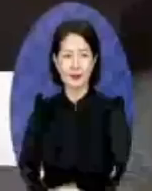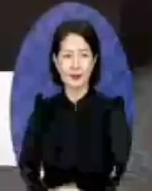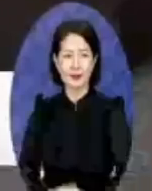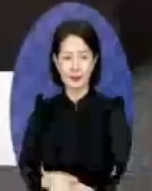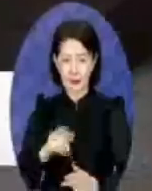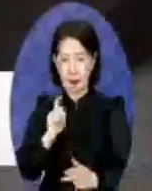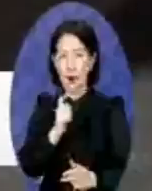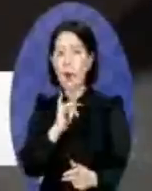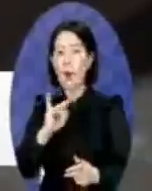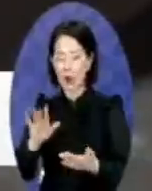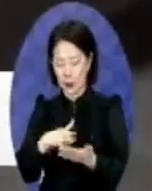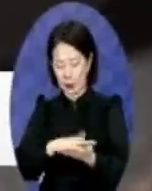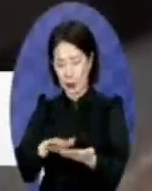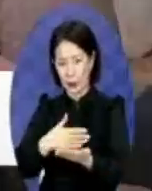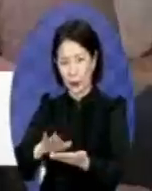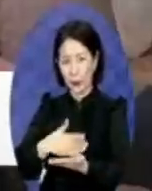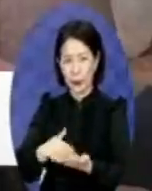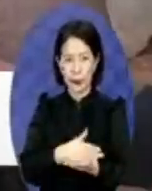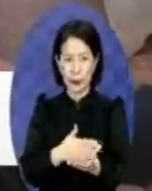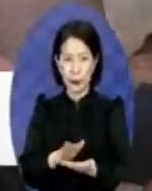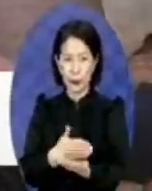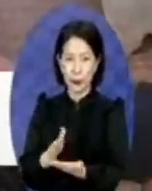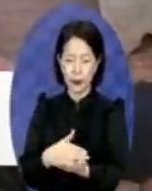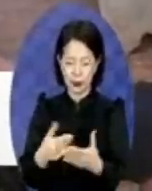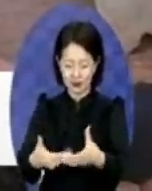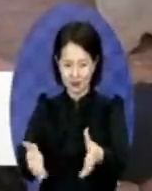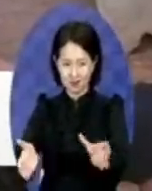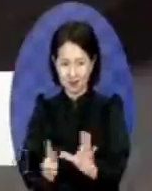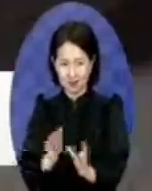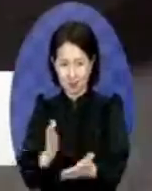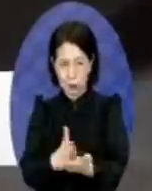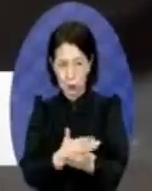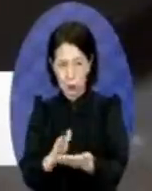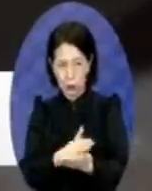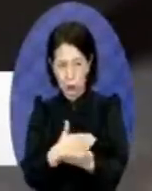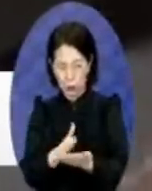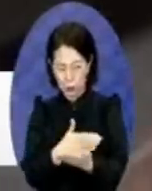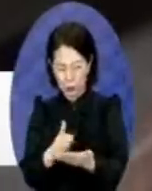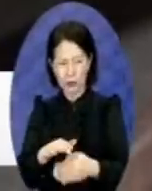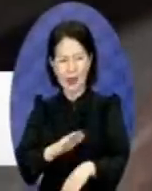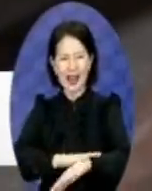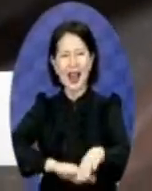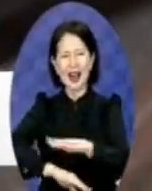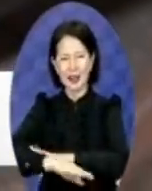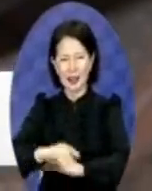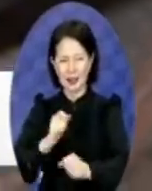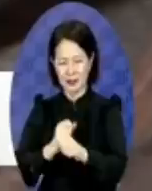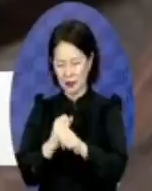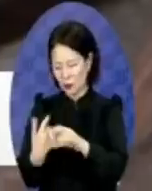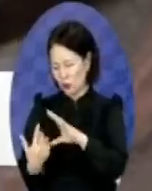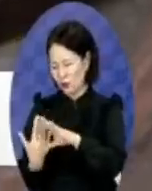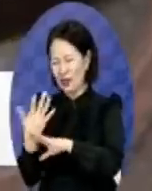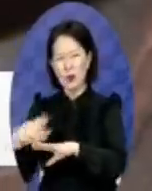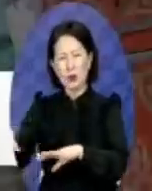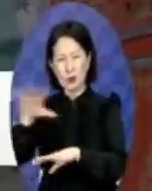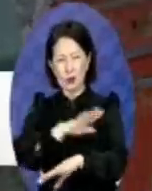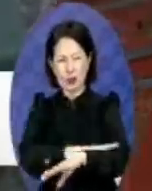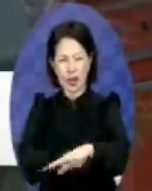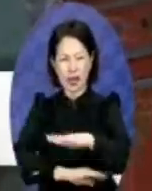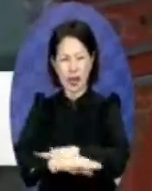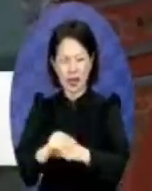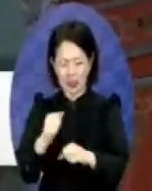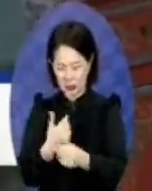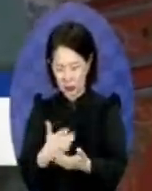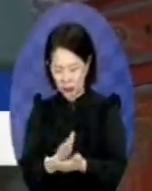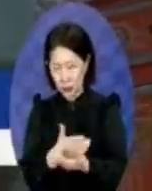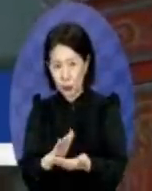Хуурч байна. Ингээ хуураа тэгээд хуурд усаа согнол. Бүгд гар ажиллагаа шүү дээ. Тариа бол энэ тухай бүгд гар ажиллагаа. Ингээ хоби